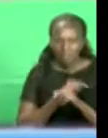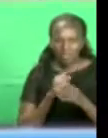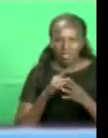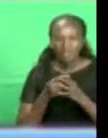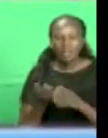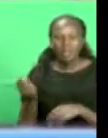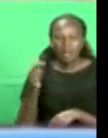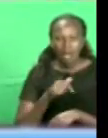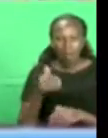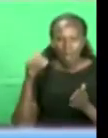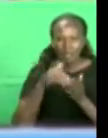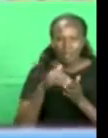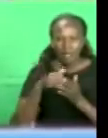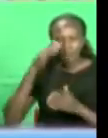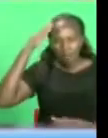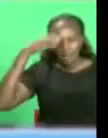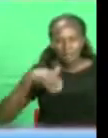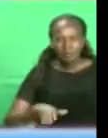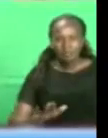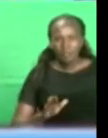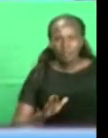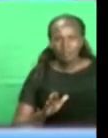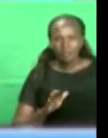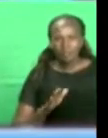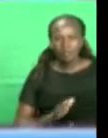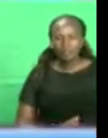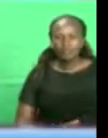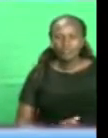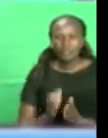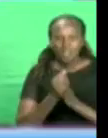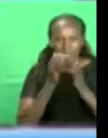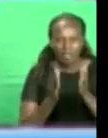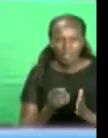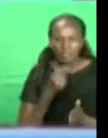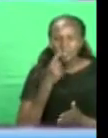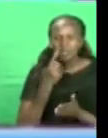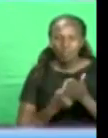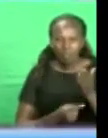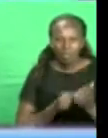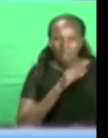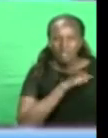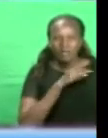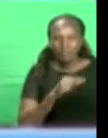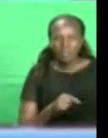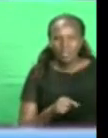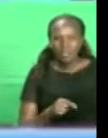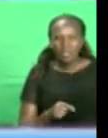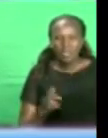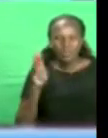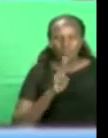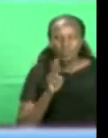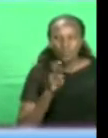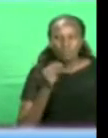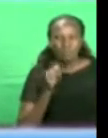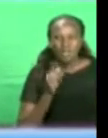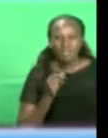kwa bunge, sasa na sisi sasa tunataka kunyorosha yeye. Viongozi hao wamesema gavana huyo amefuja mamilioni ya pesa kwa